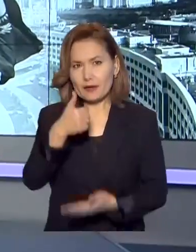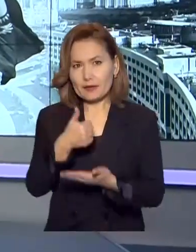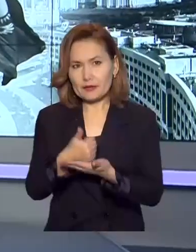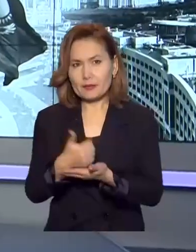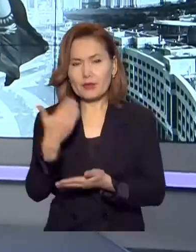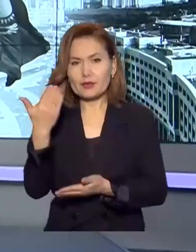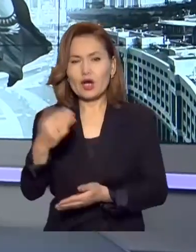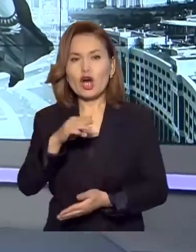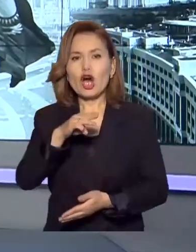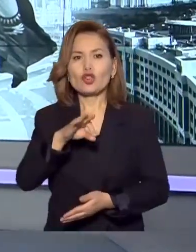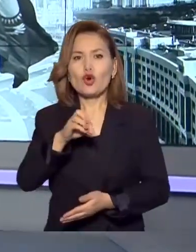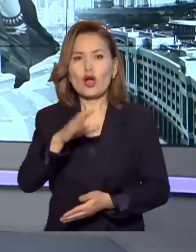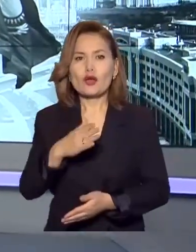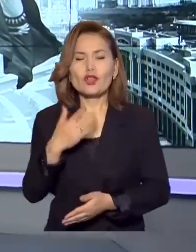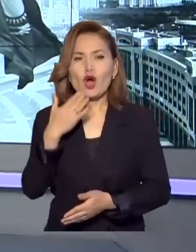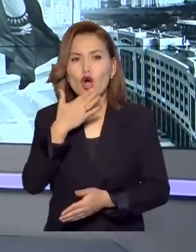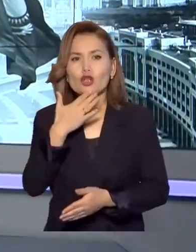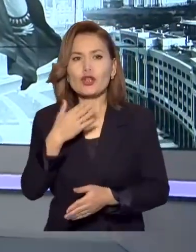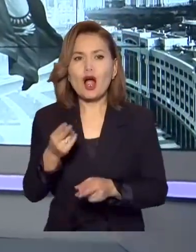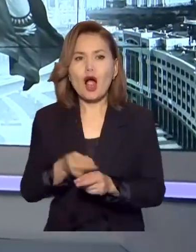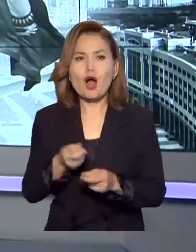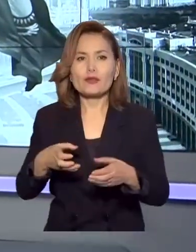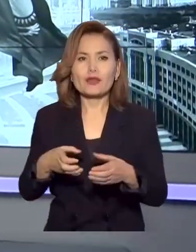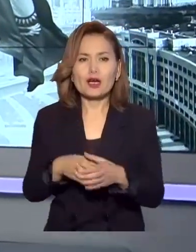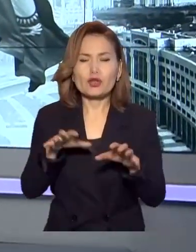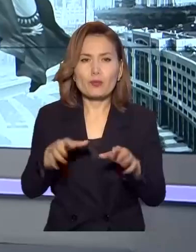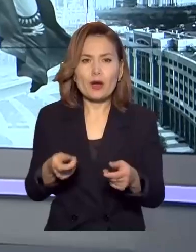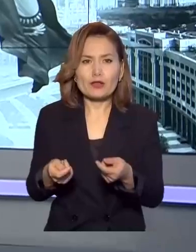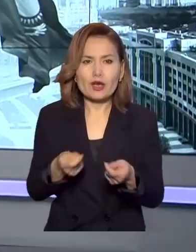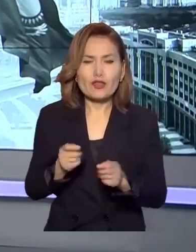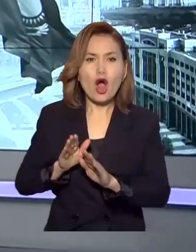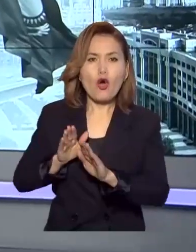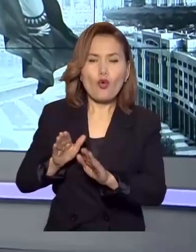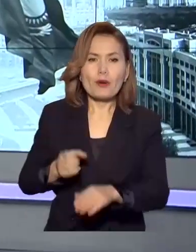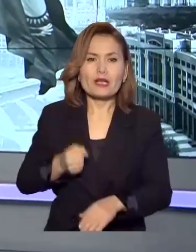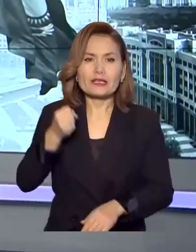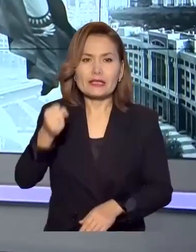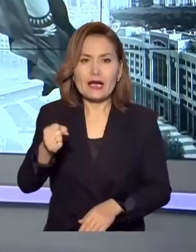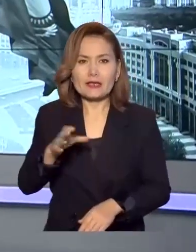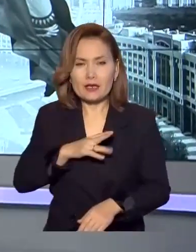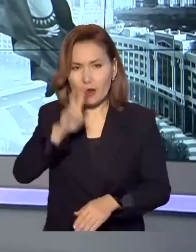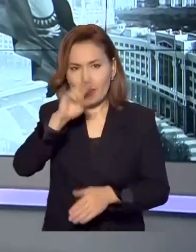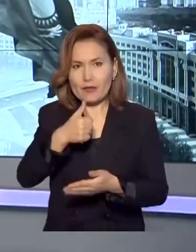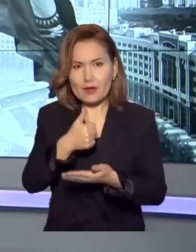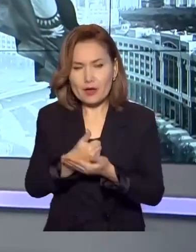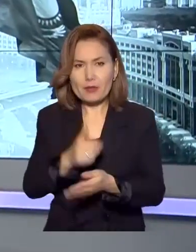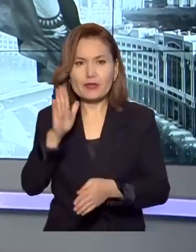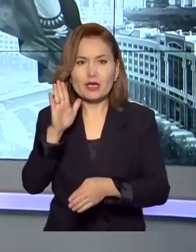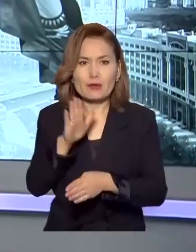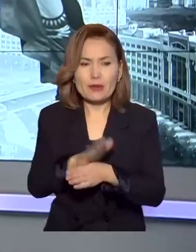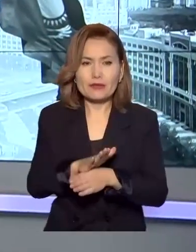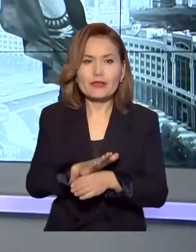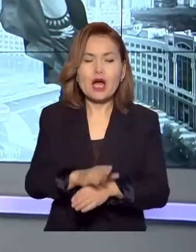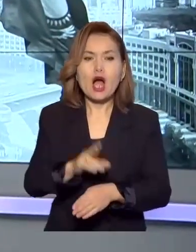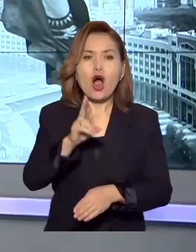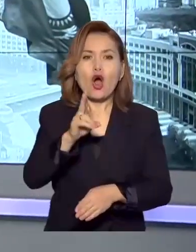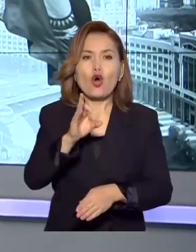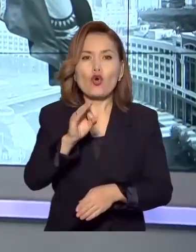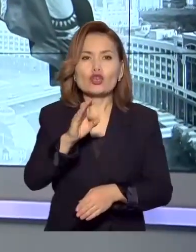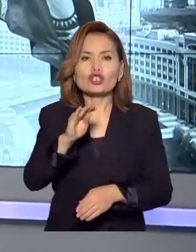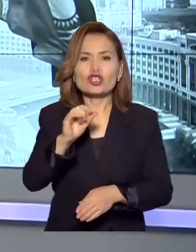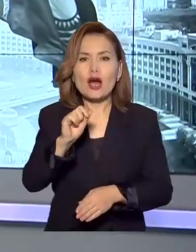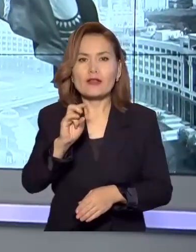Президент Қасым Жомарт Тоқаев Ұлттық қауіпсіздік комитеті төрағасының орынбасарларын тағайындады. Мемлекет басшысының өкімімен Бақытбек